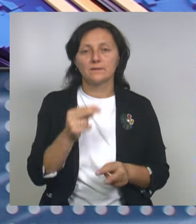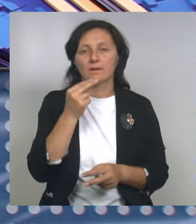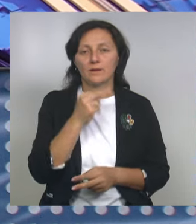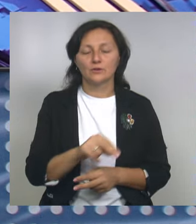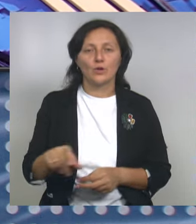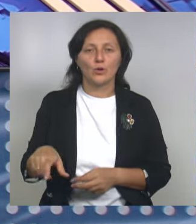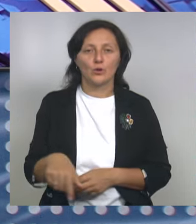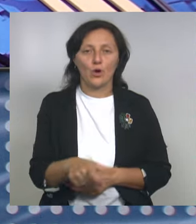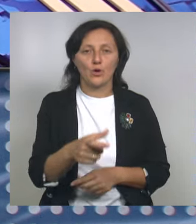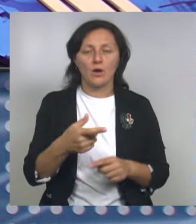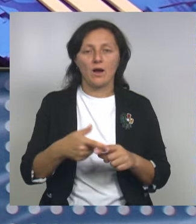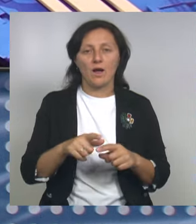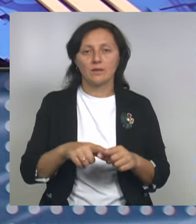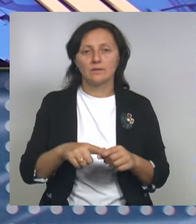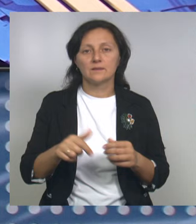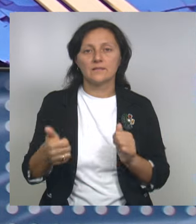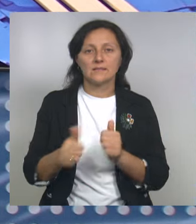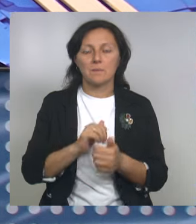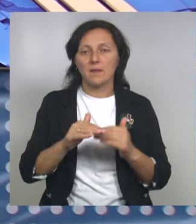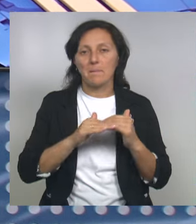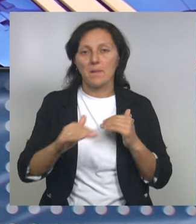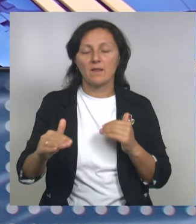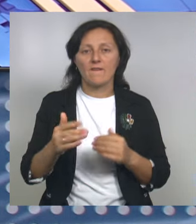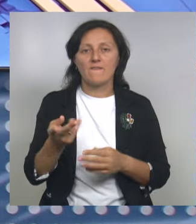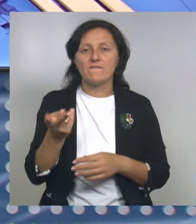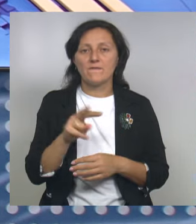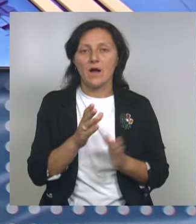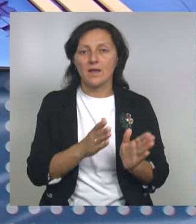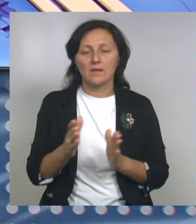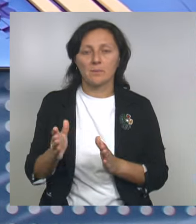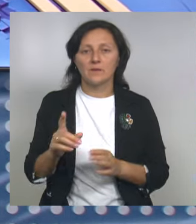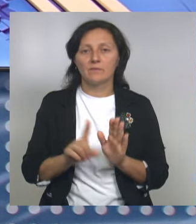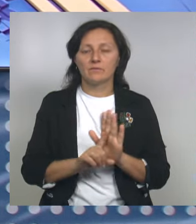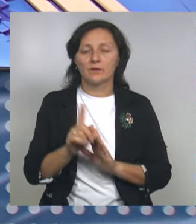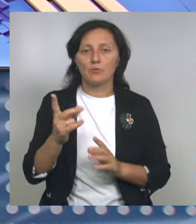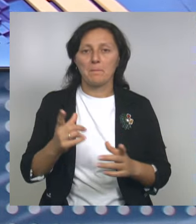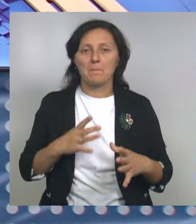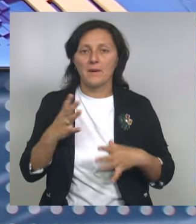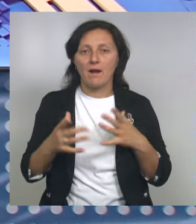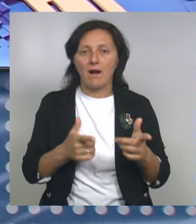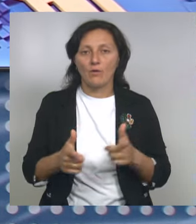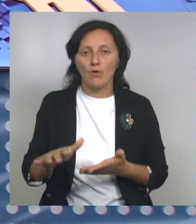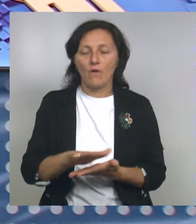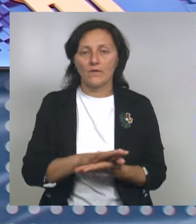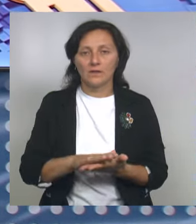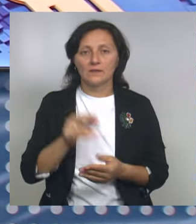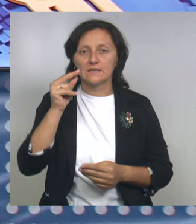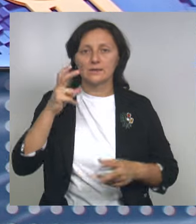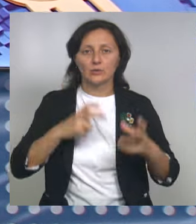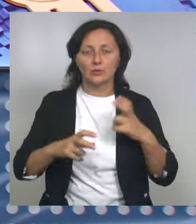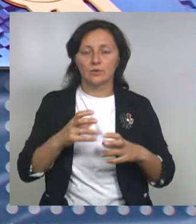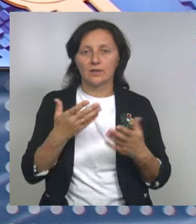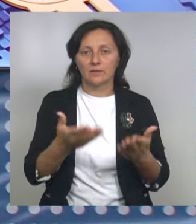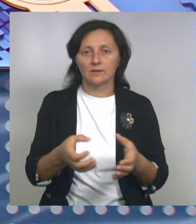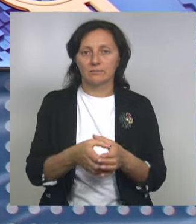дорожного полотна подрядная организация проводит в 2 этапа. В подготовительных геодезических работах участвуют белгородские студенты. Оксана